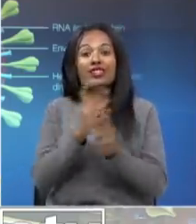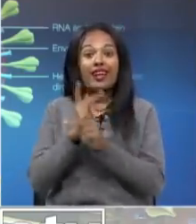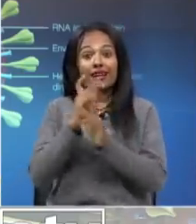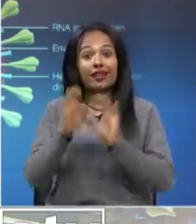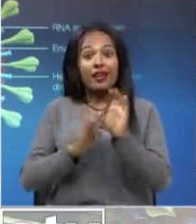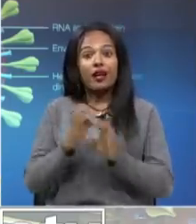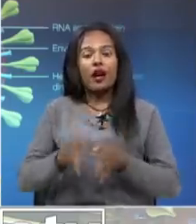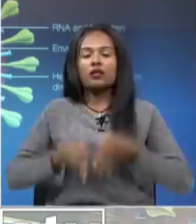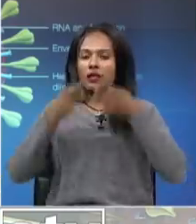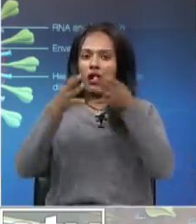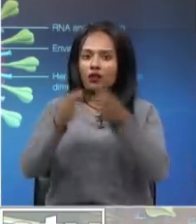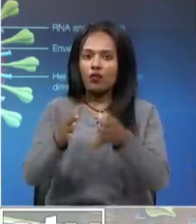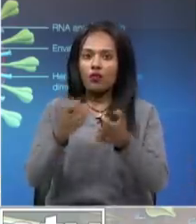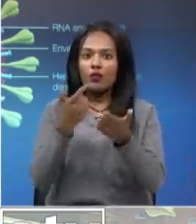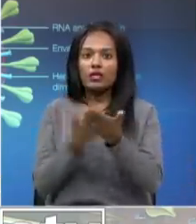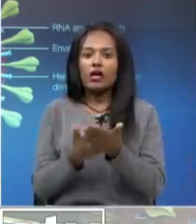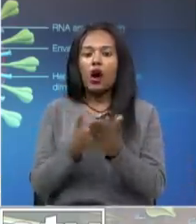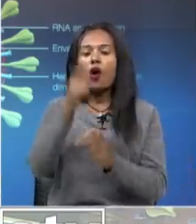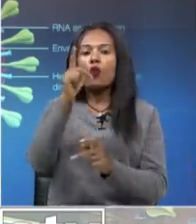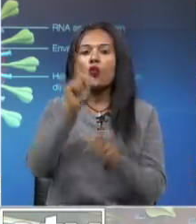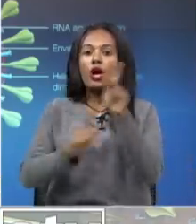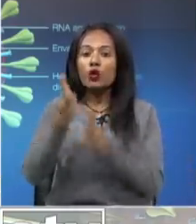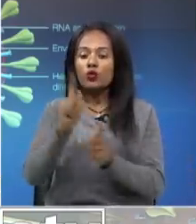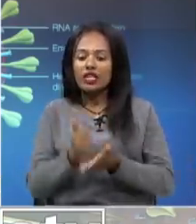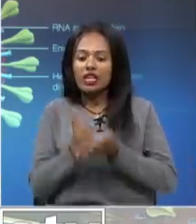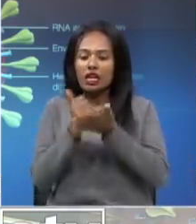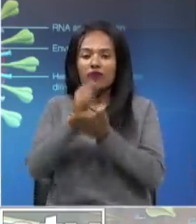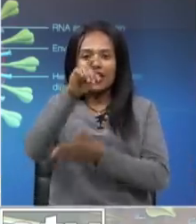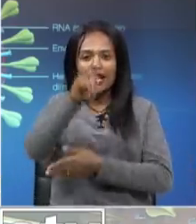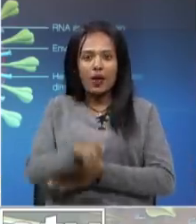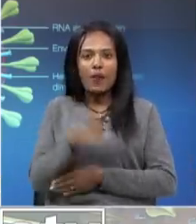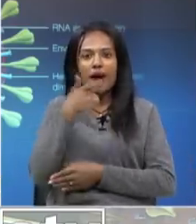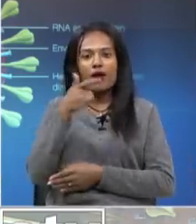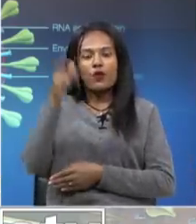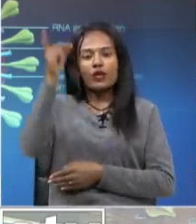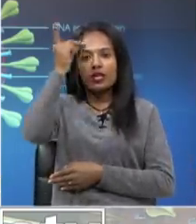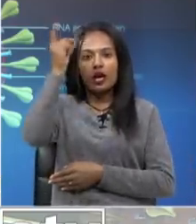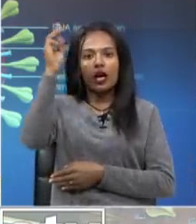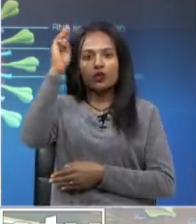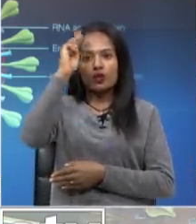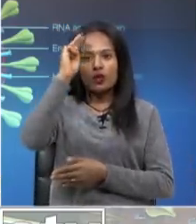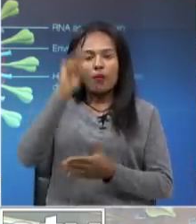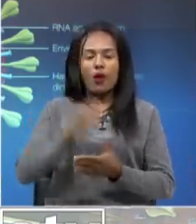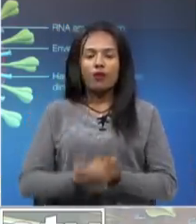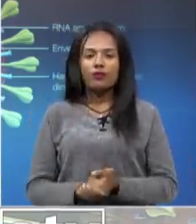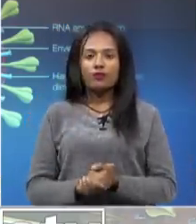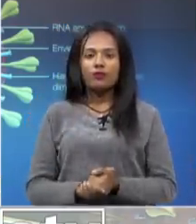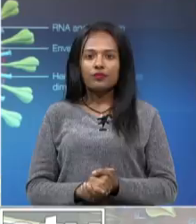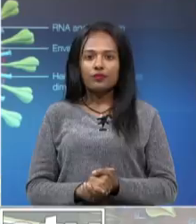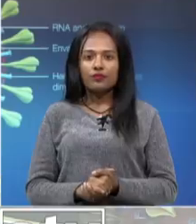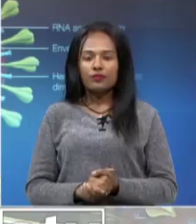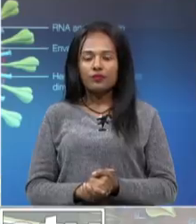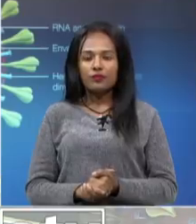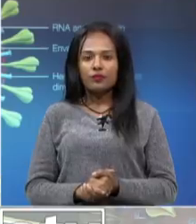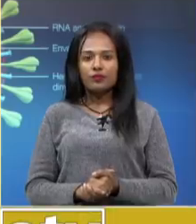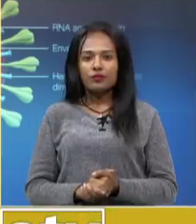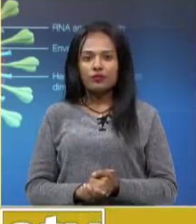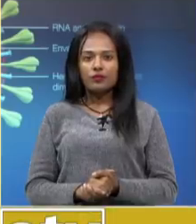በጎ ምግባራትን በማከናወን ወገኑን ሊደግፍ ይገባል ብለዋል። ይድነቃቸው ሰማው አዘጋጅቶታል። ተስፋዬ ጫኔ እንደሚከተለው